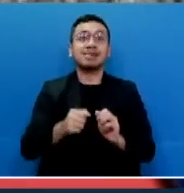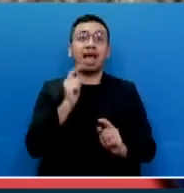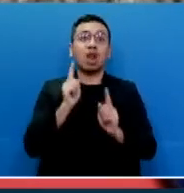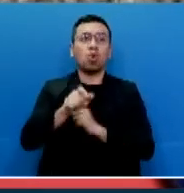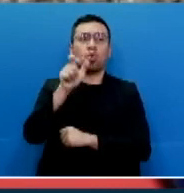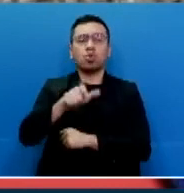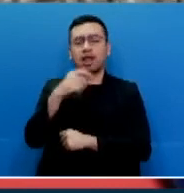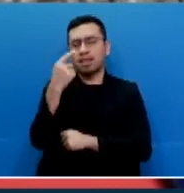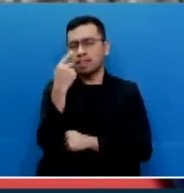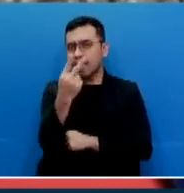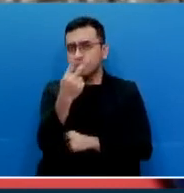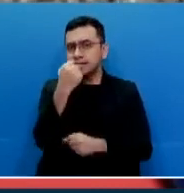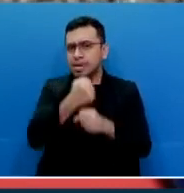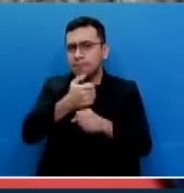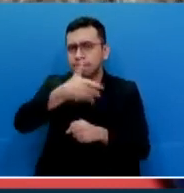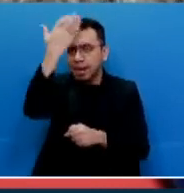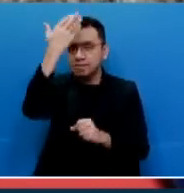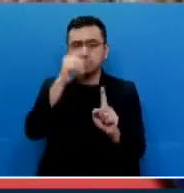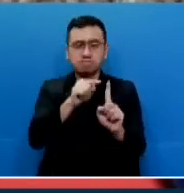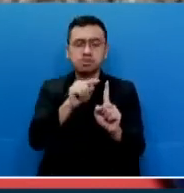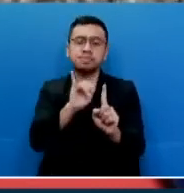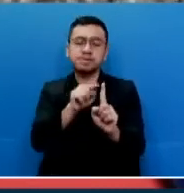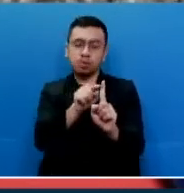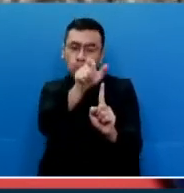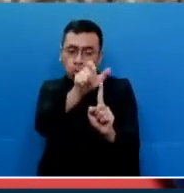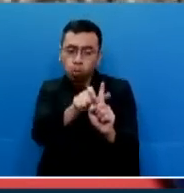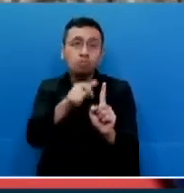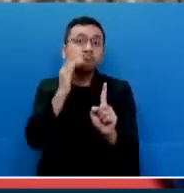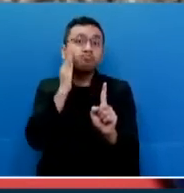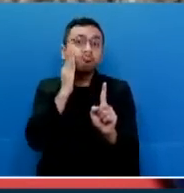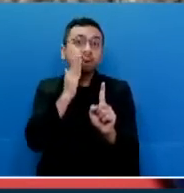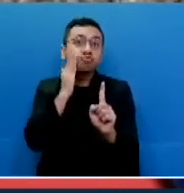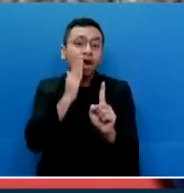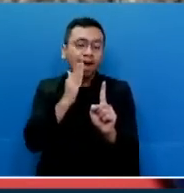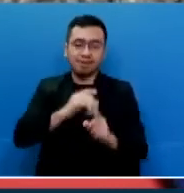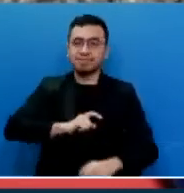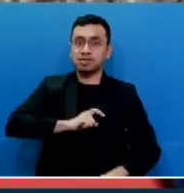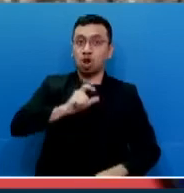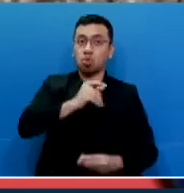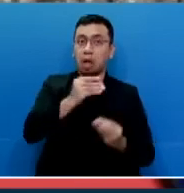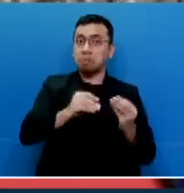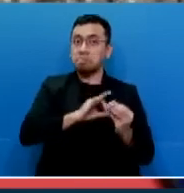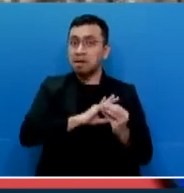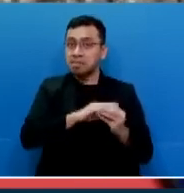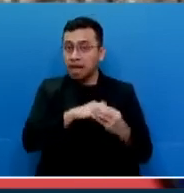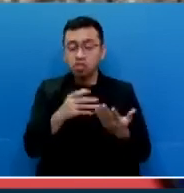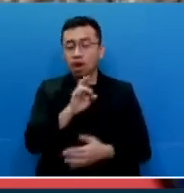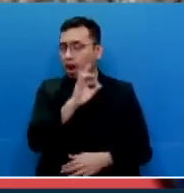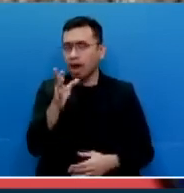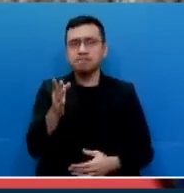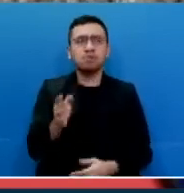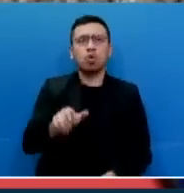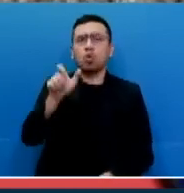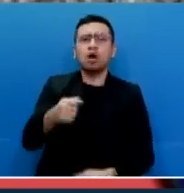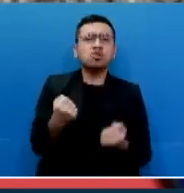sebagai dukungan terhadap e capresnya dilihat sebagai Sisi yang berbeda anda melihat ini justru akan dimaknai seperti apa oleh para pendukungnya ya